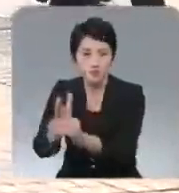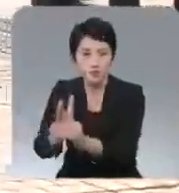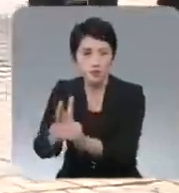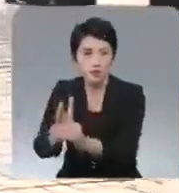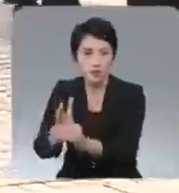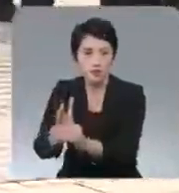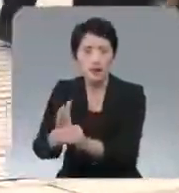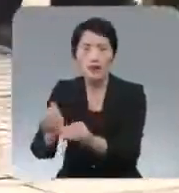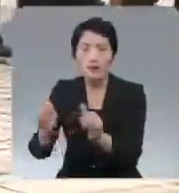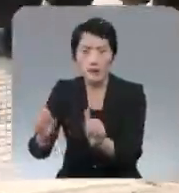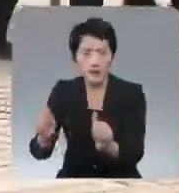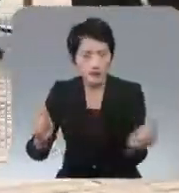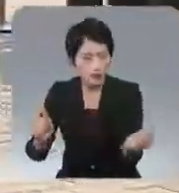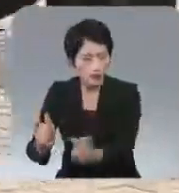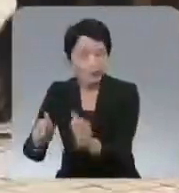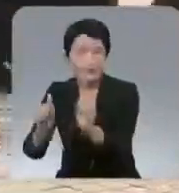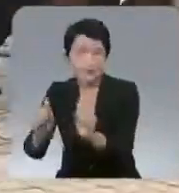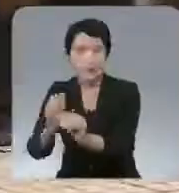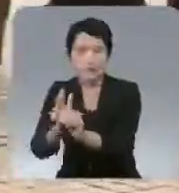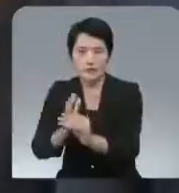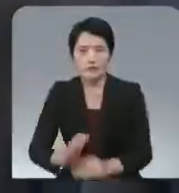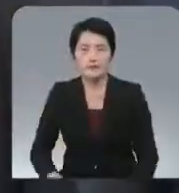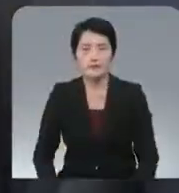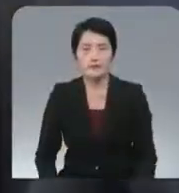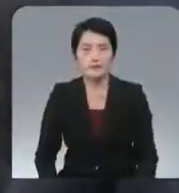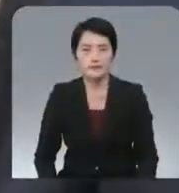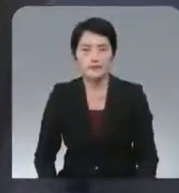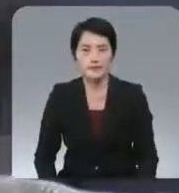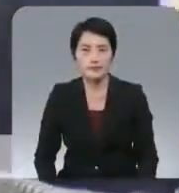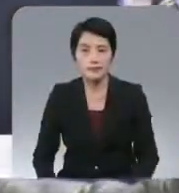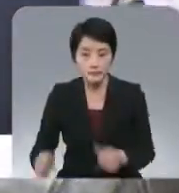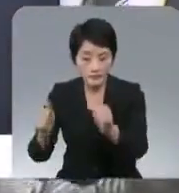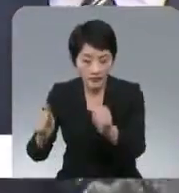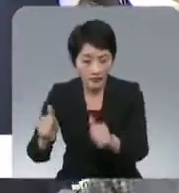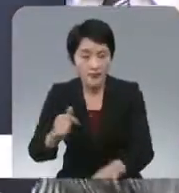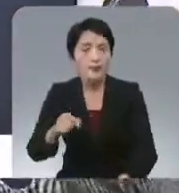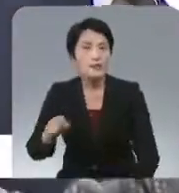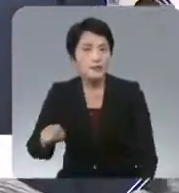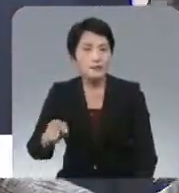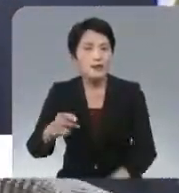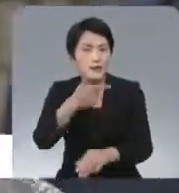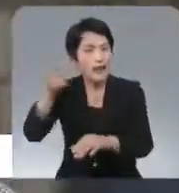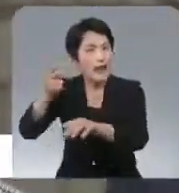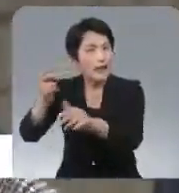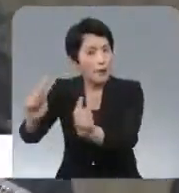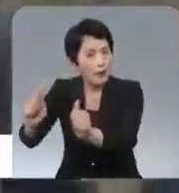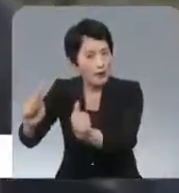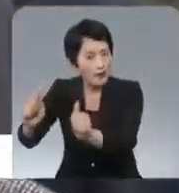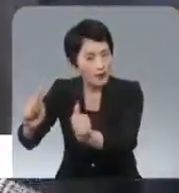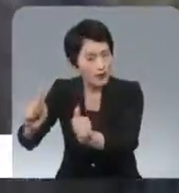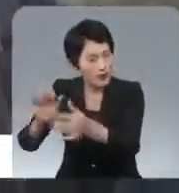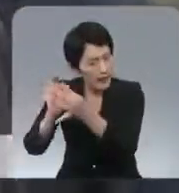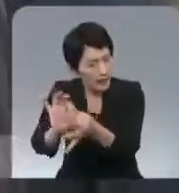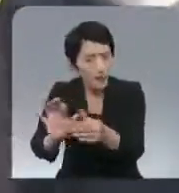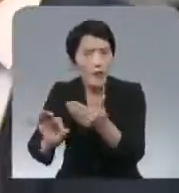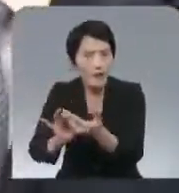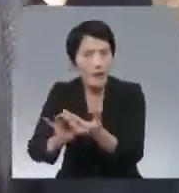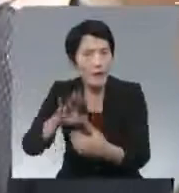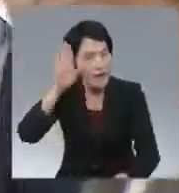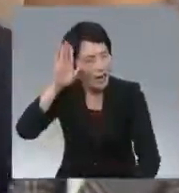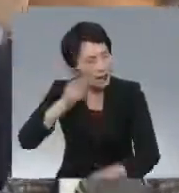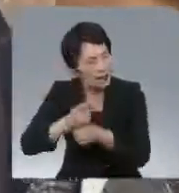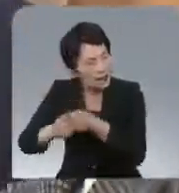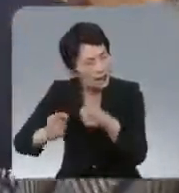いい新会長はこれまでもサムスングループの経営トップとして事業を率いてきましたが今回